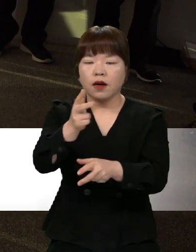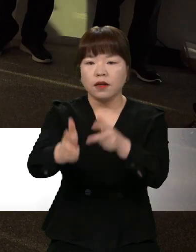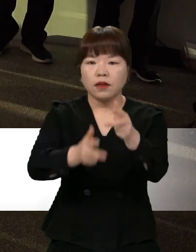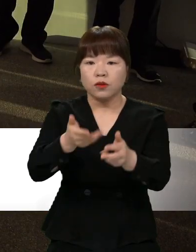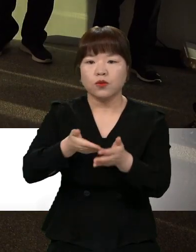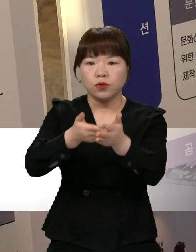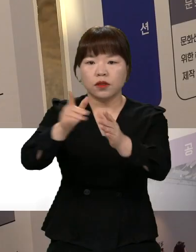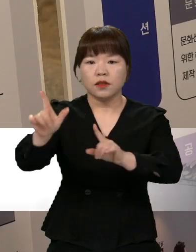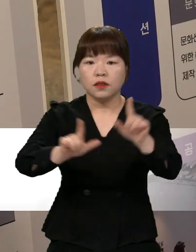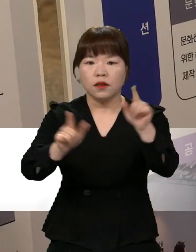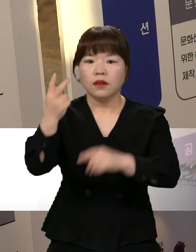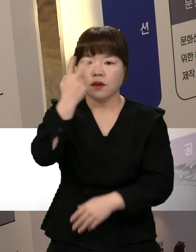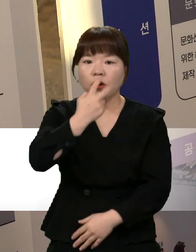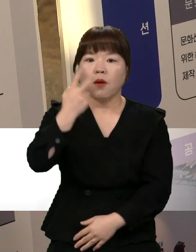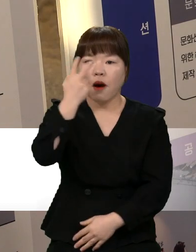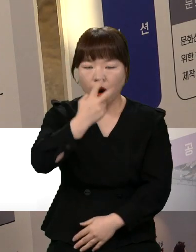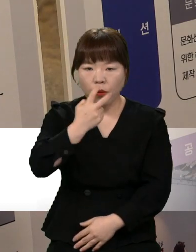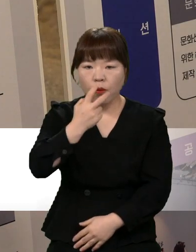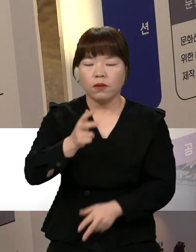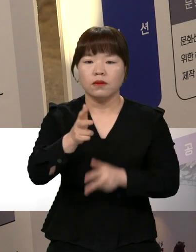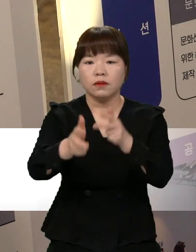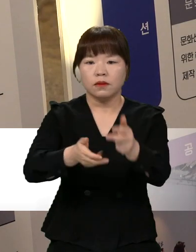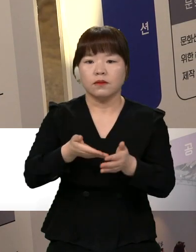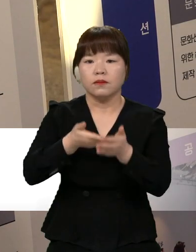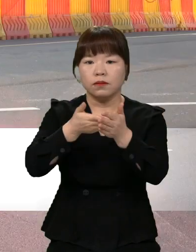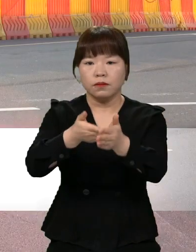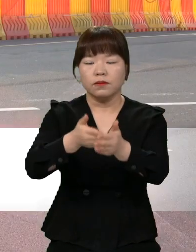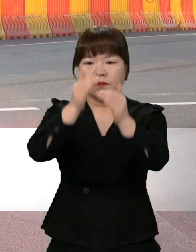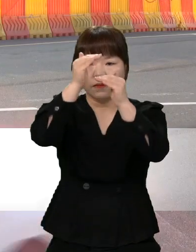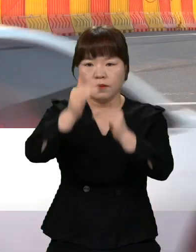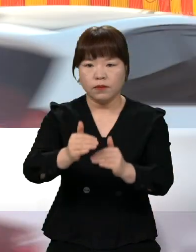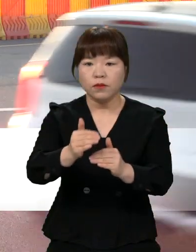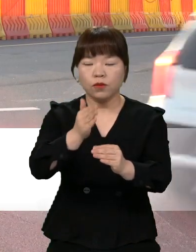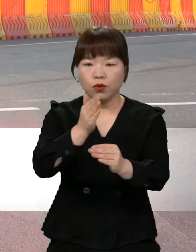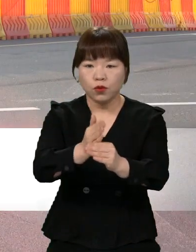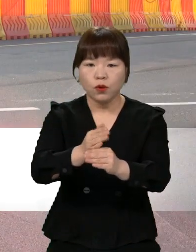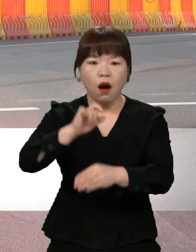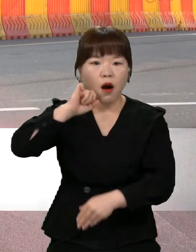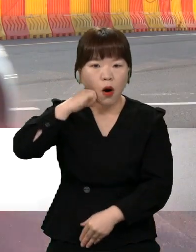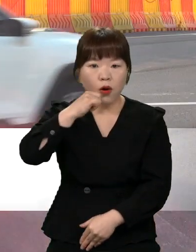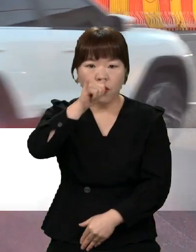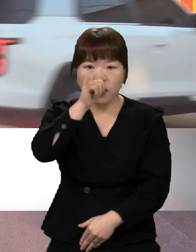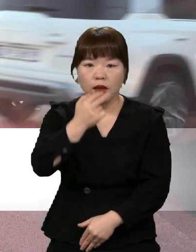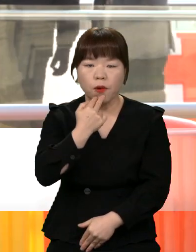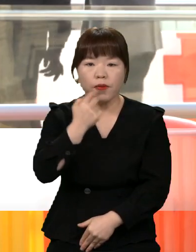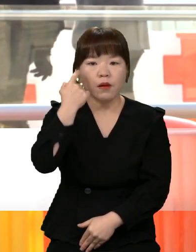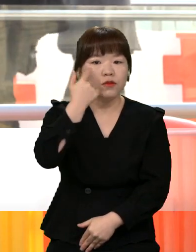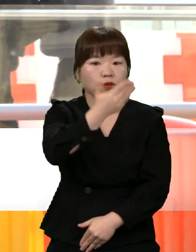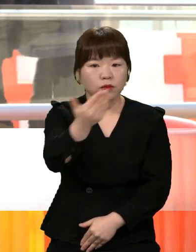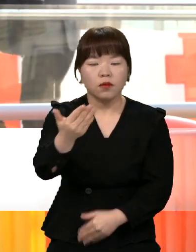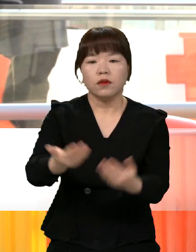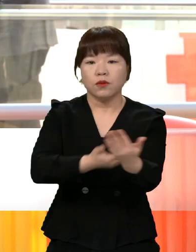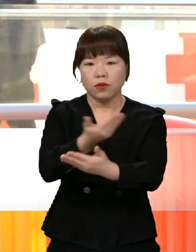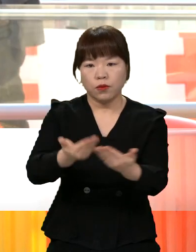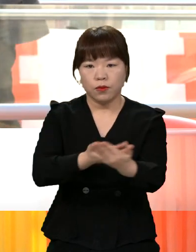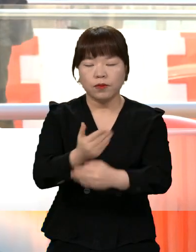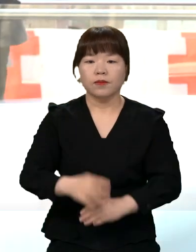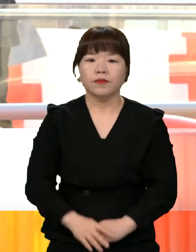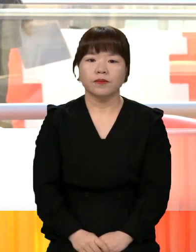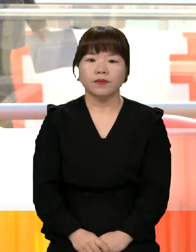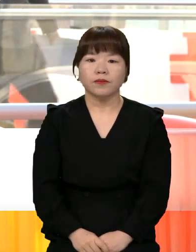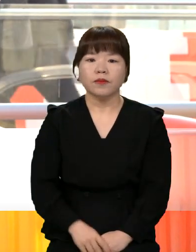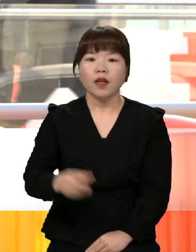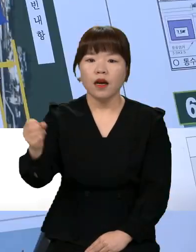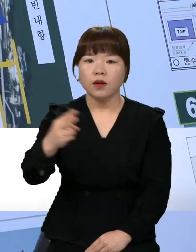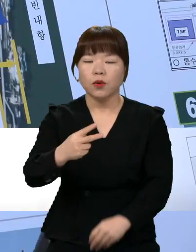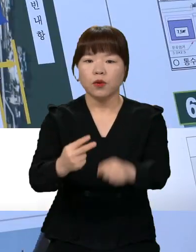추진 상황을 점검하고 관련부서의 사업 추진 과정 중 어려움이 있는지를 물으며 소통했습니다 아울러